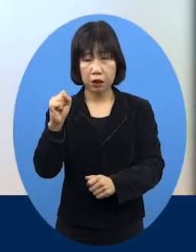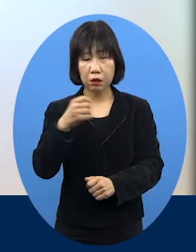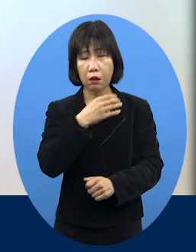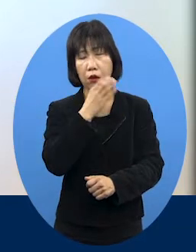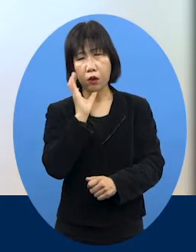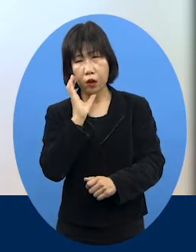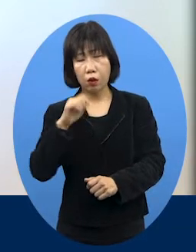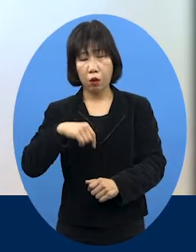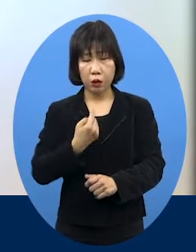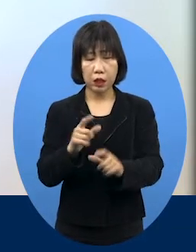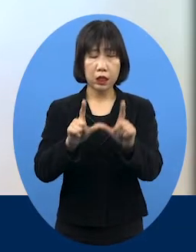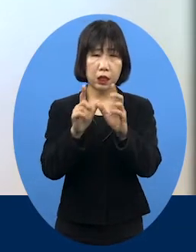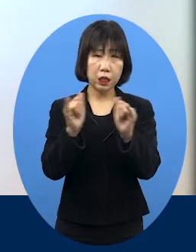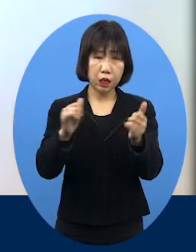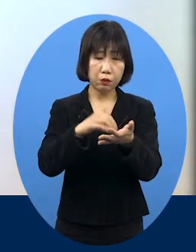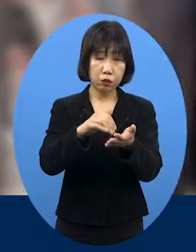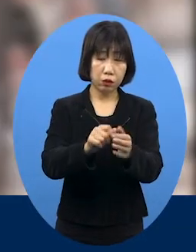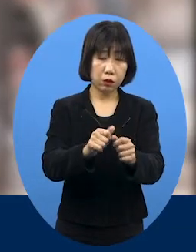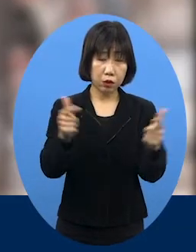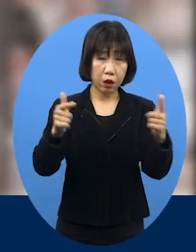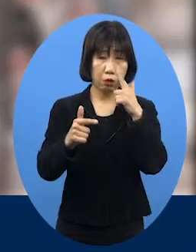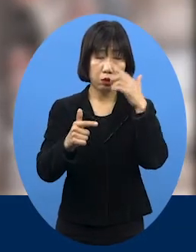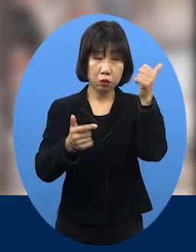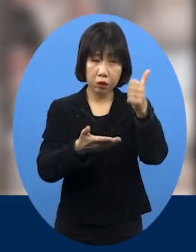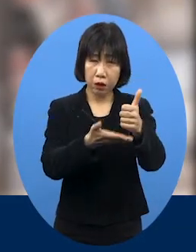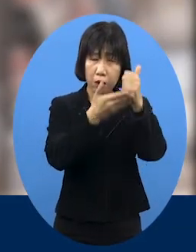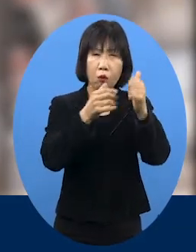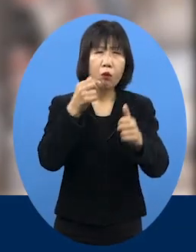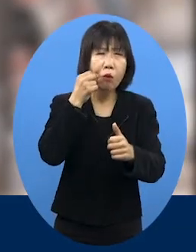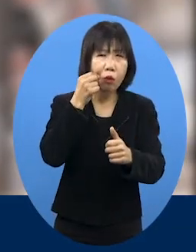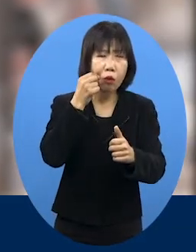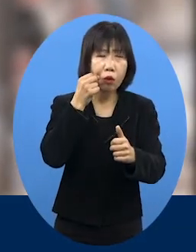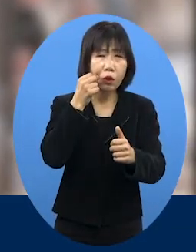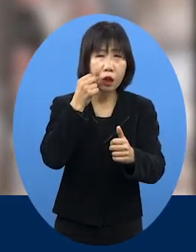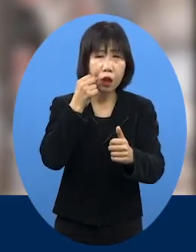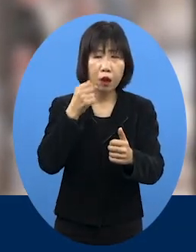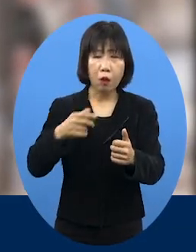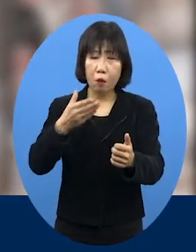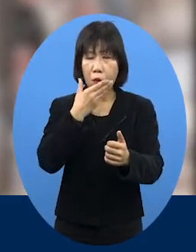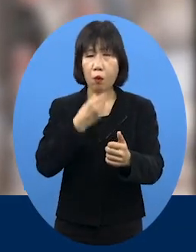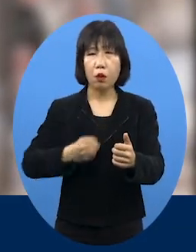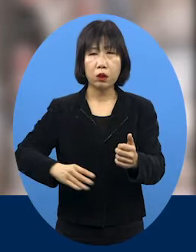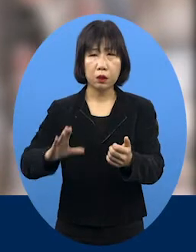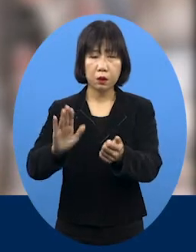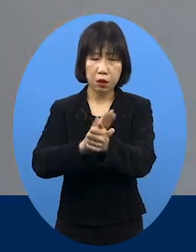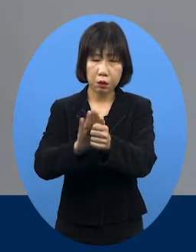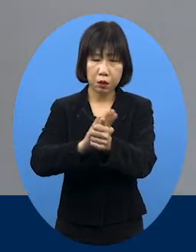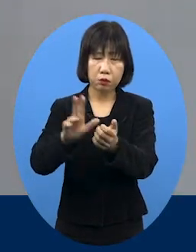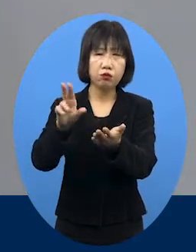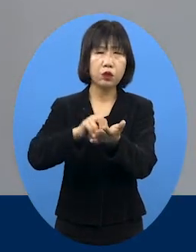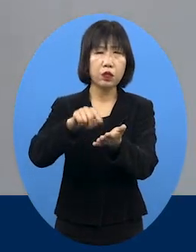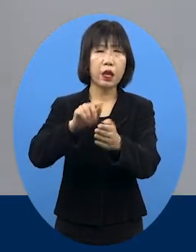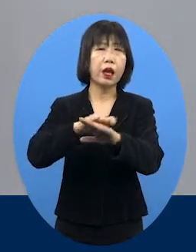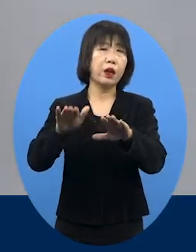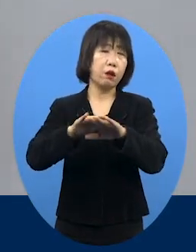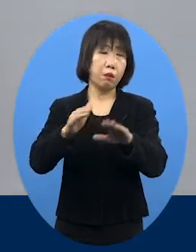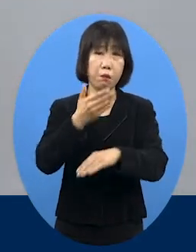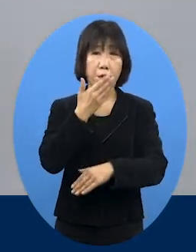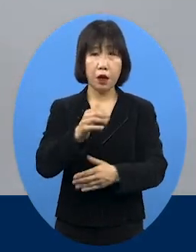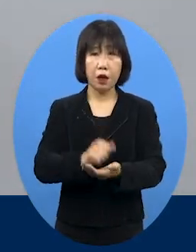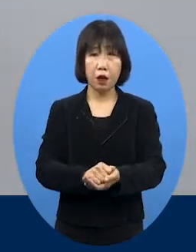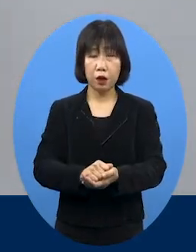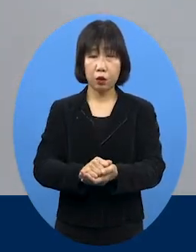1인 가구의 증가 부양 의무 약화 등으로 인한 돌봄 사각지대 대응하기 위한 조치이며 돌봄을 필요로 하는